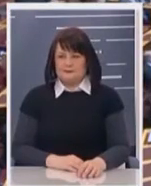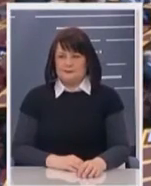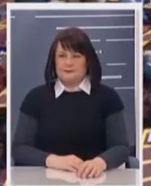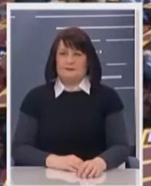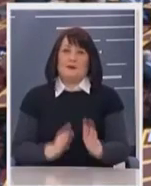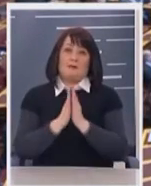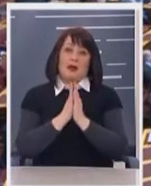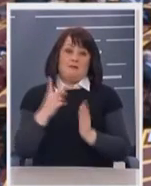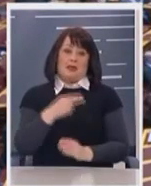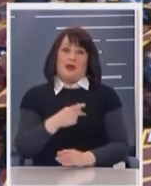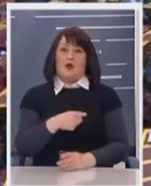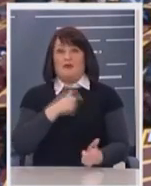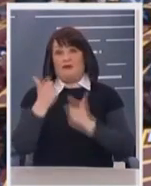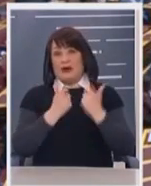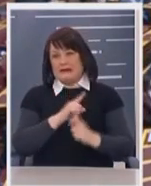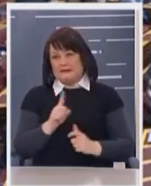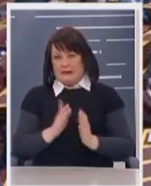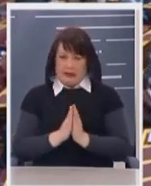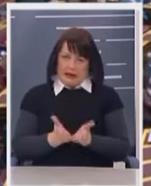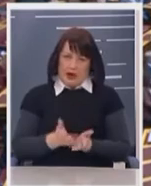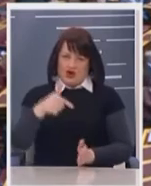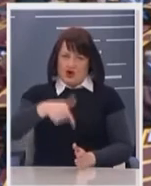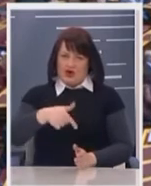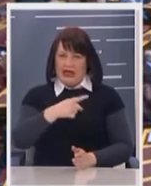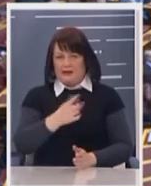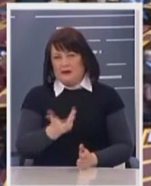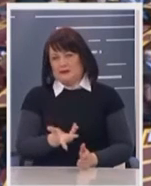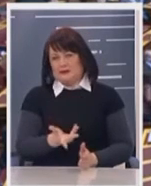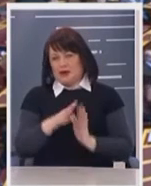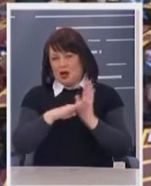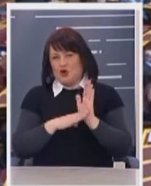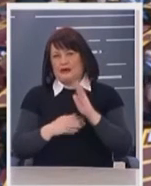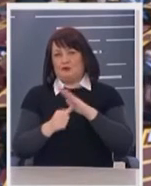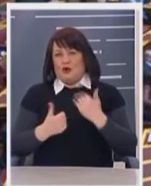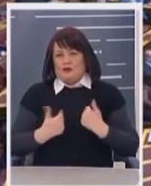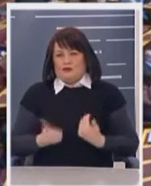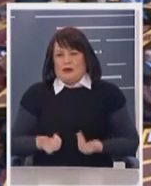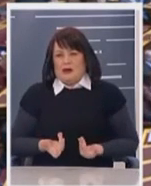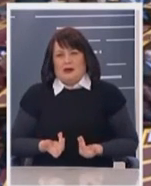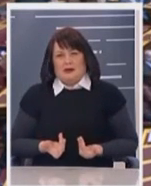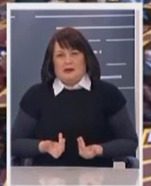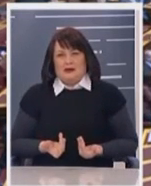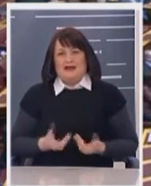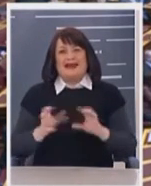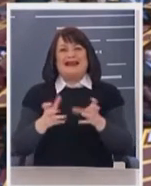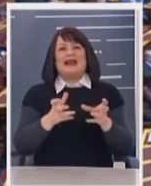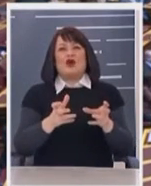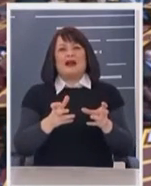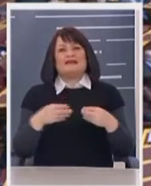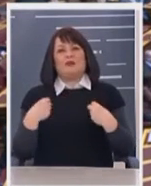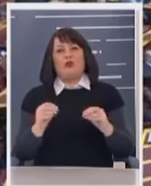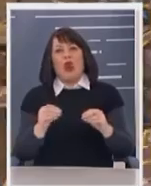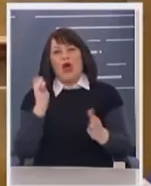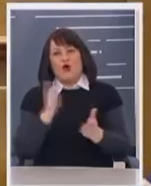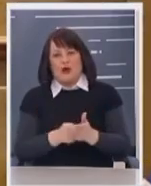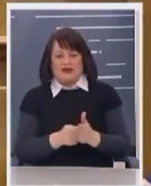Μη διακόπτουμε και μη φωνάζουμε. Κύριε Γεωργιάδη, υπάρχει προεδρία. Κανόνες. Δεν είναι στούντιο τηλεπολίσεων εδώ. Μη